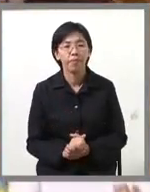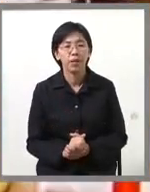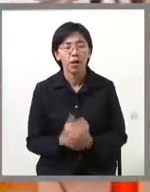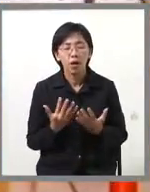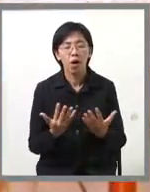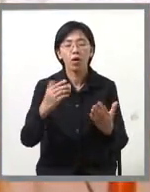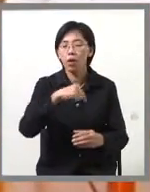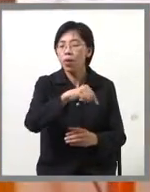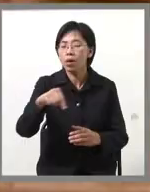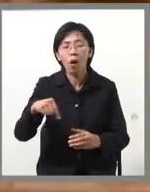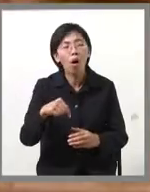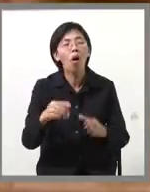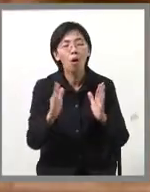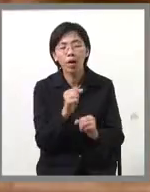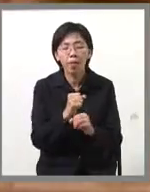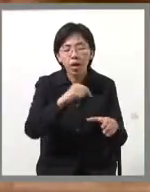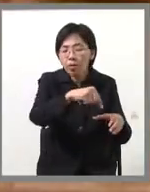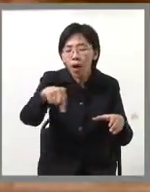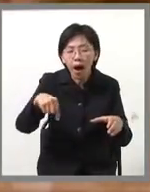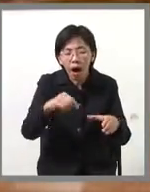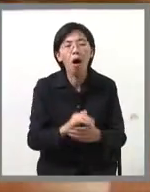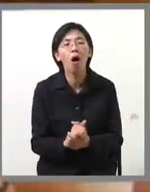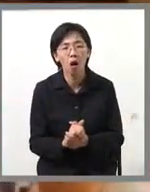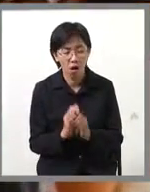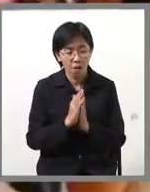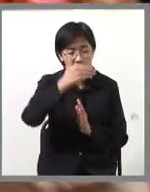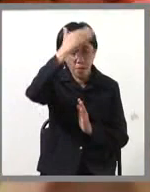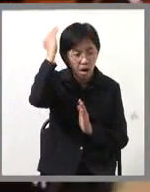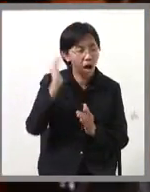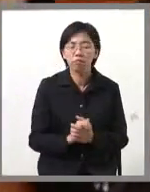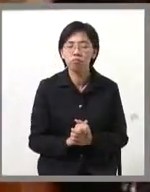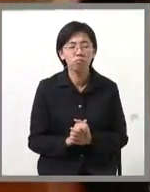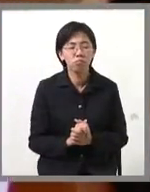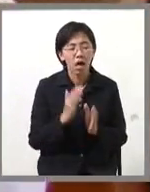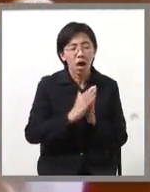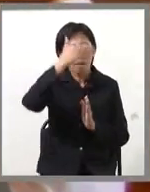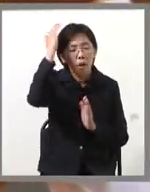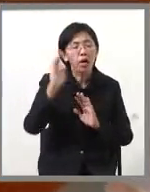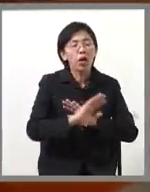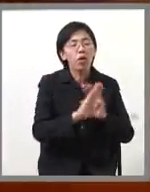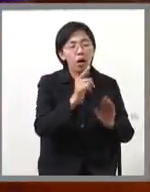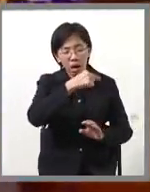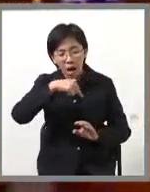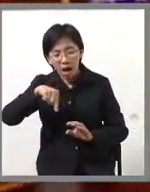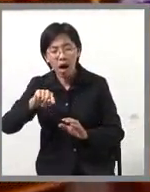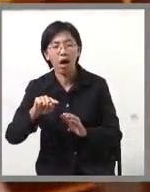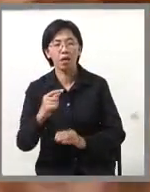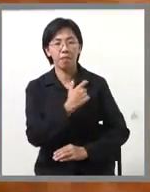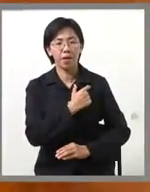หลายก็อัญเชิญพระองค์ให้ลาสิกขาไปครองราชสมบัติท่